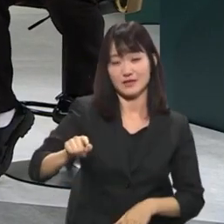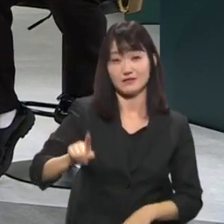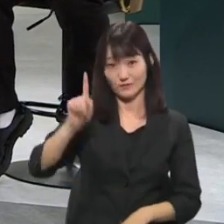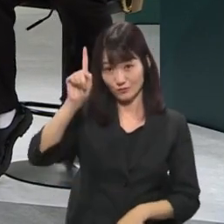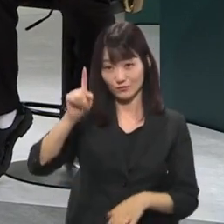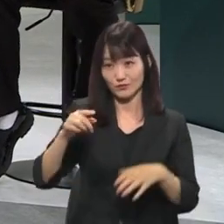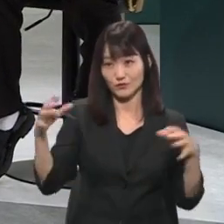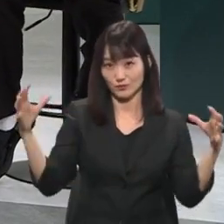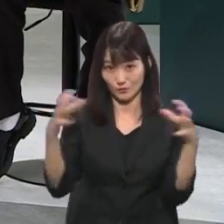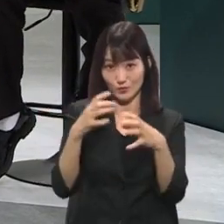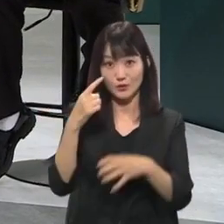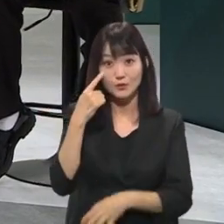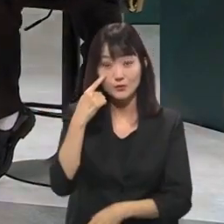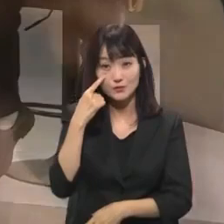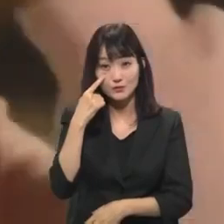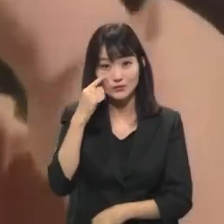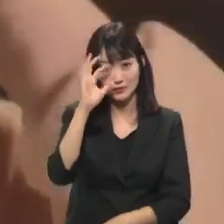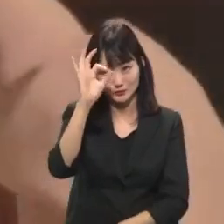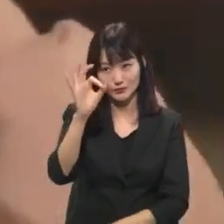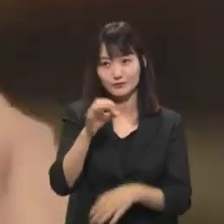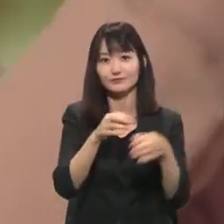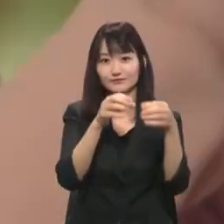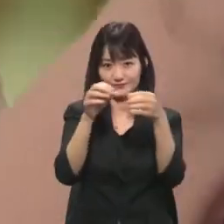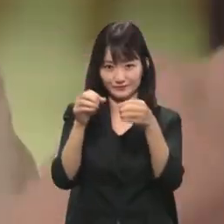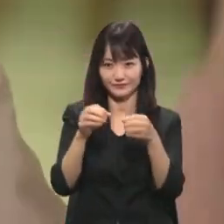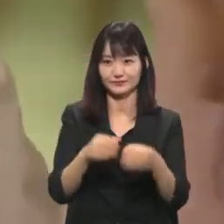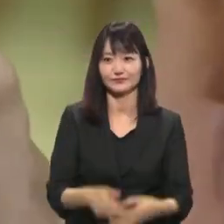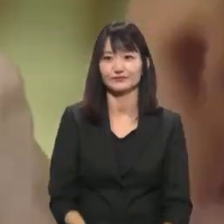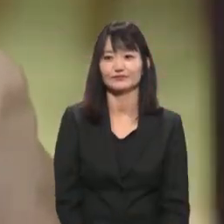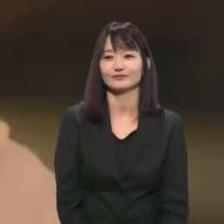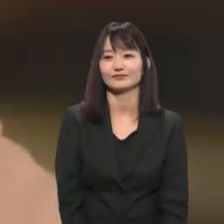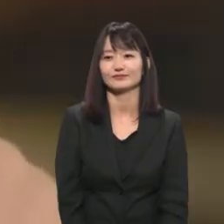좀 모아봤습니다 보면서 좀 이야기를 할게요